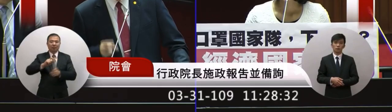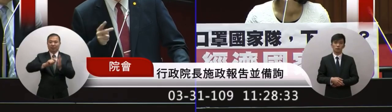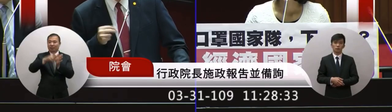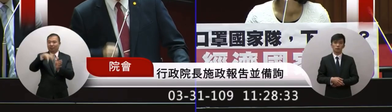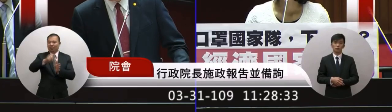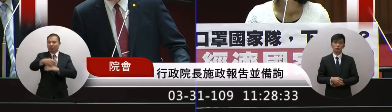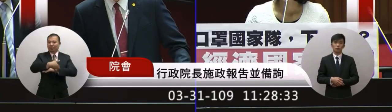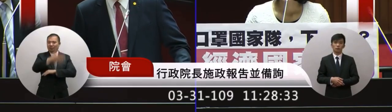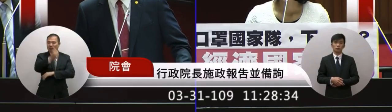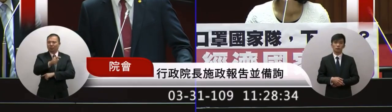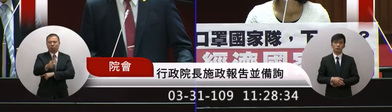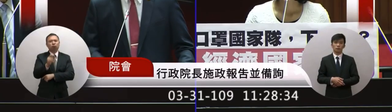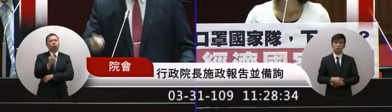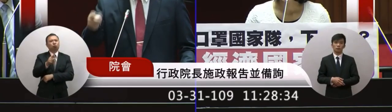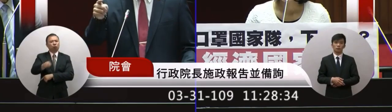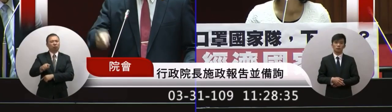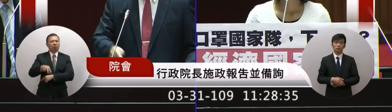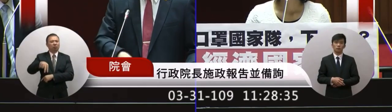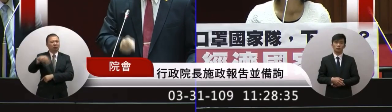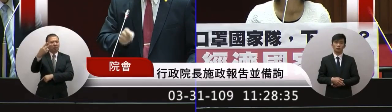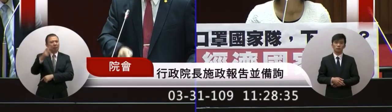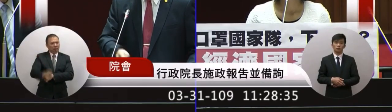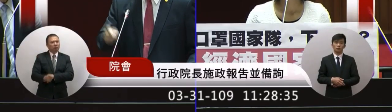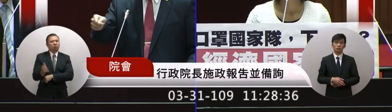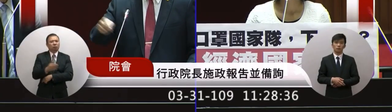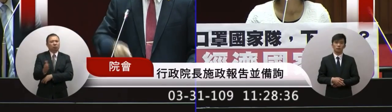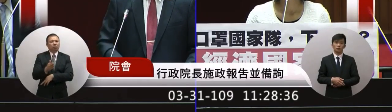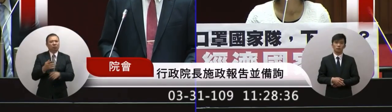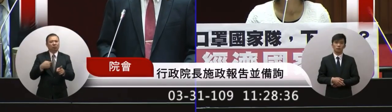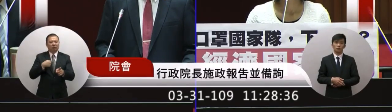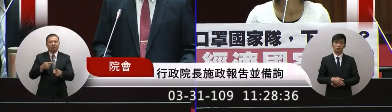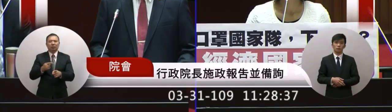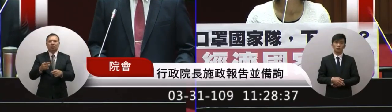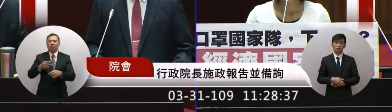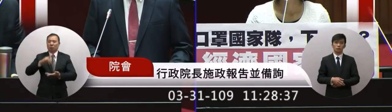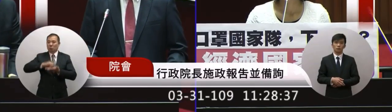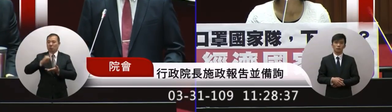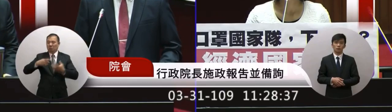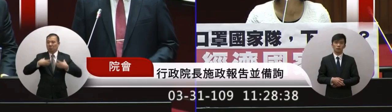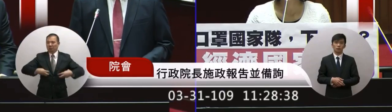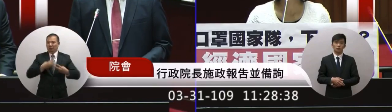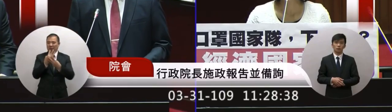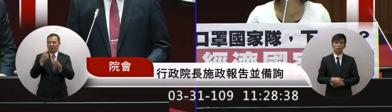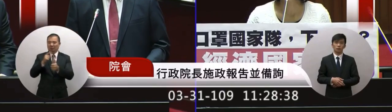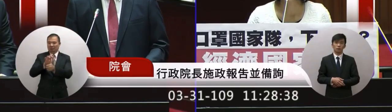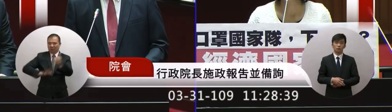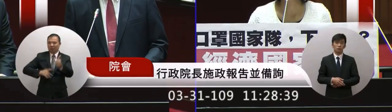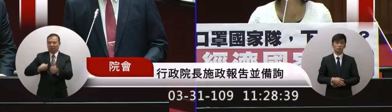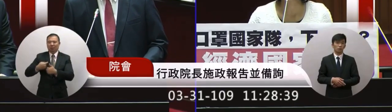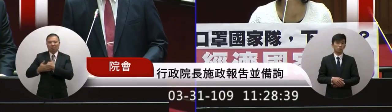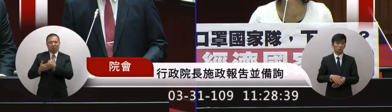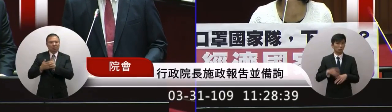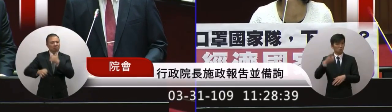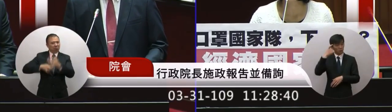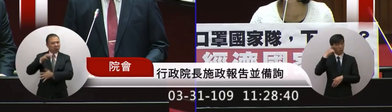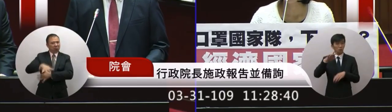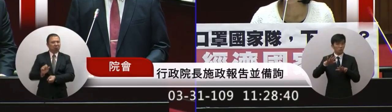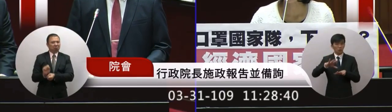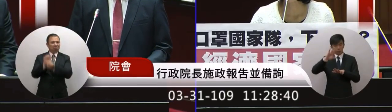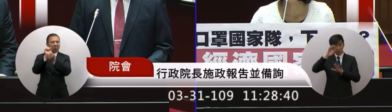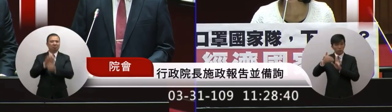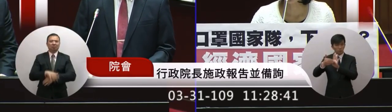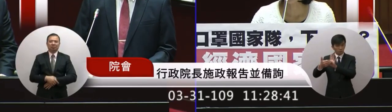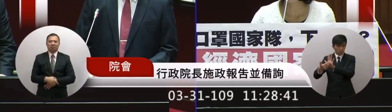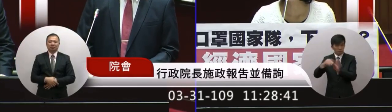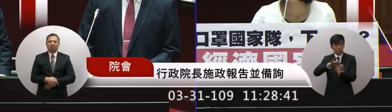袂歹，200亿的投资，啊，这嘛是看到这类武汉疫情，提早要回来。 所以讲，其实吼，在这个防疫之